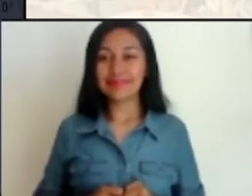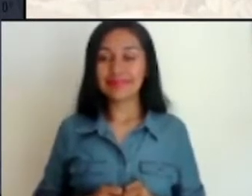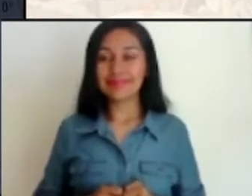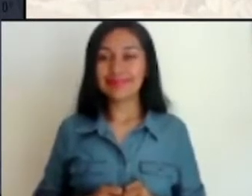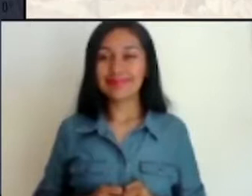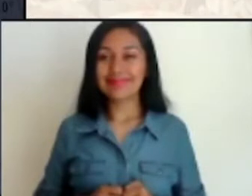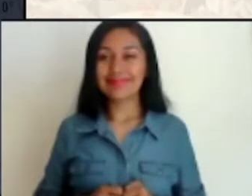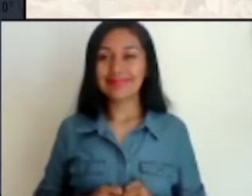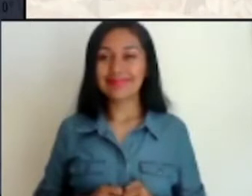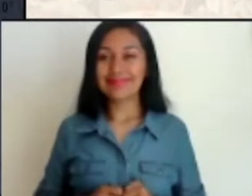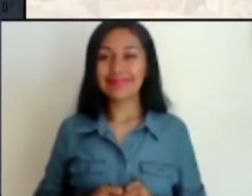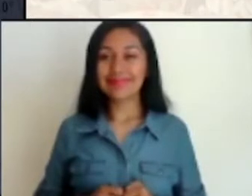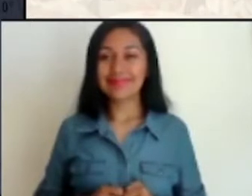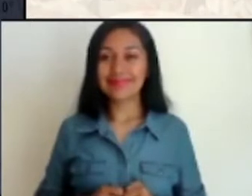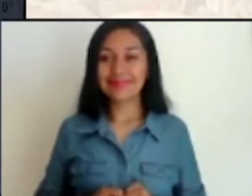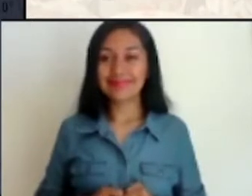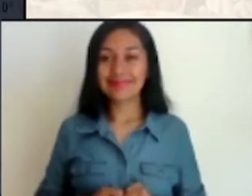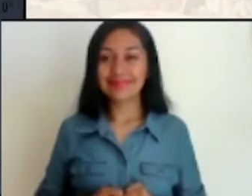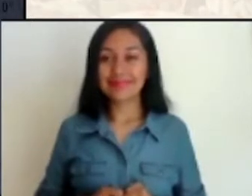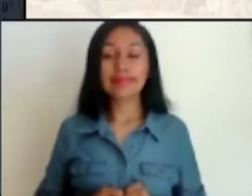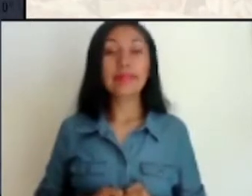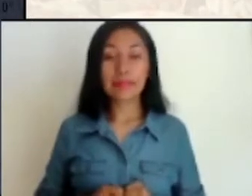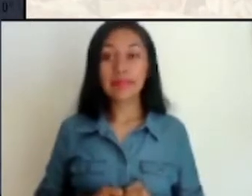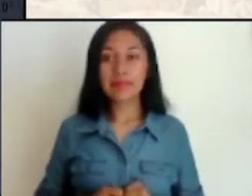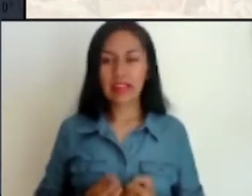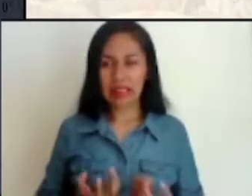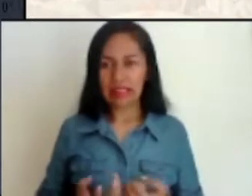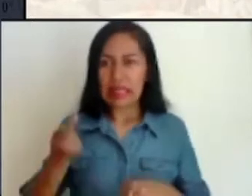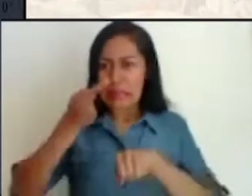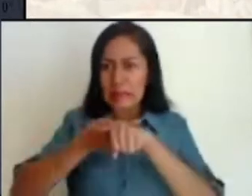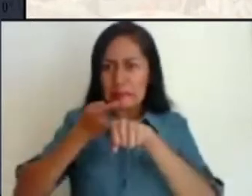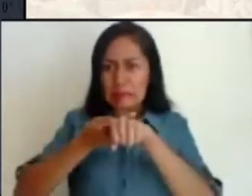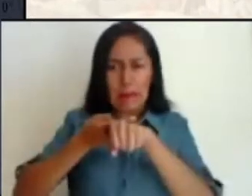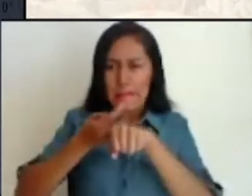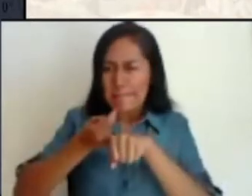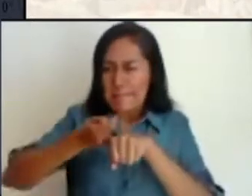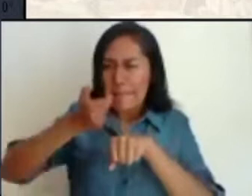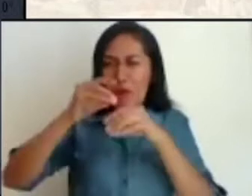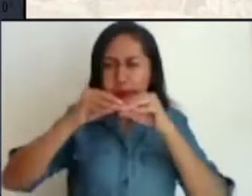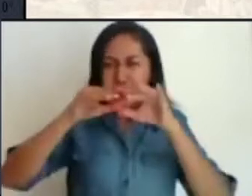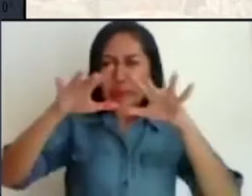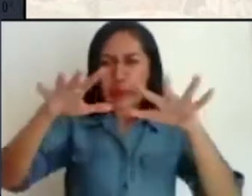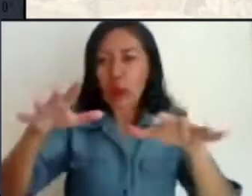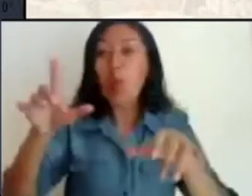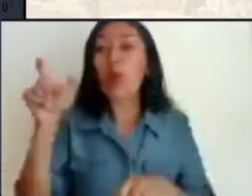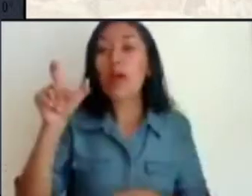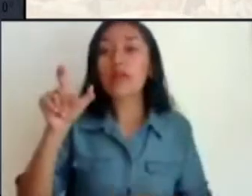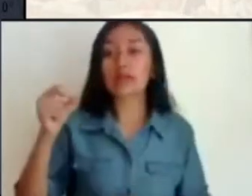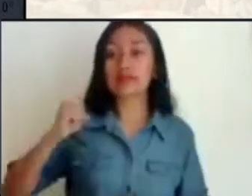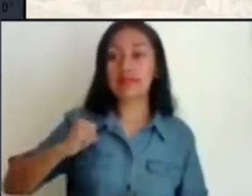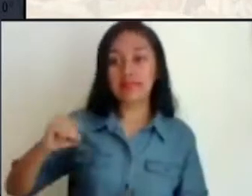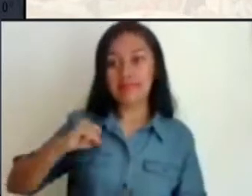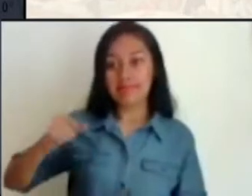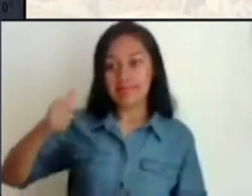ante litteram. La prima pandemia di peste si dio nel siglo VI después de Cristo, in tiempos de